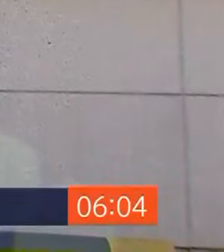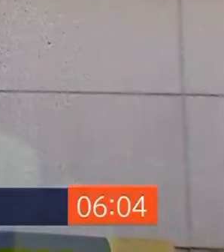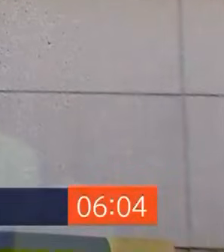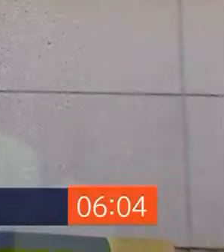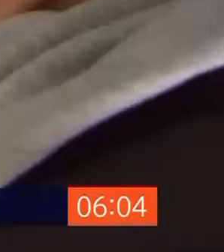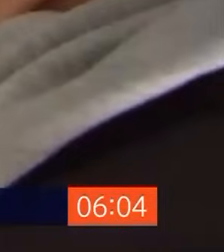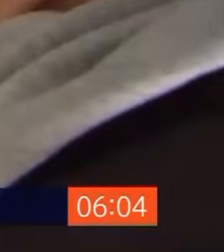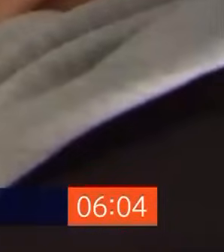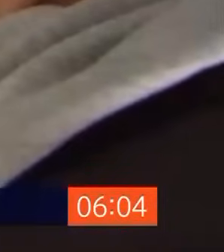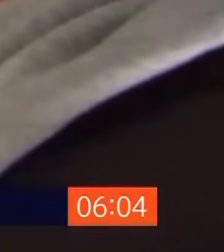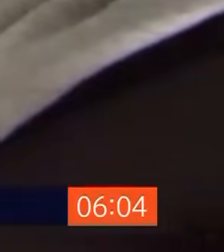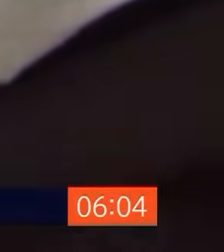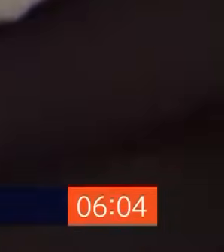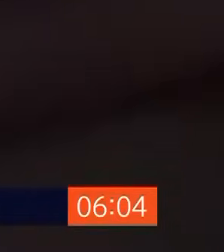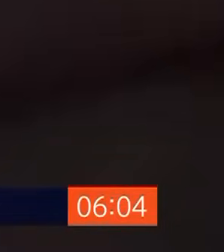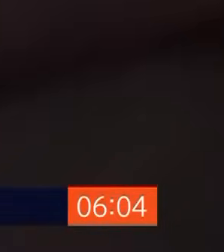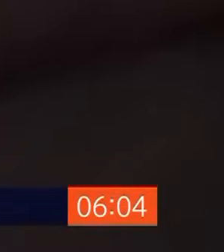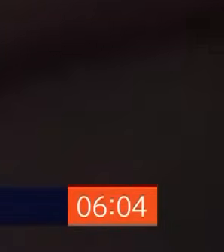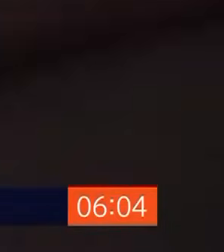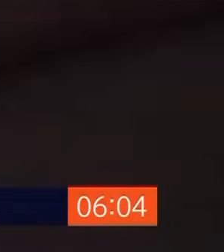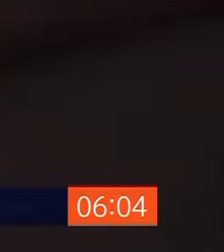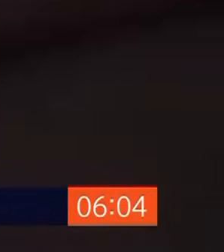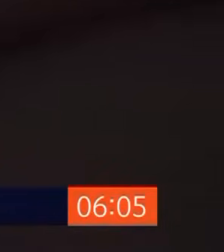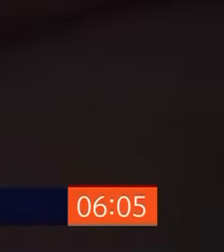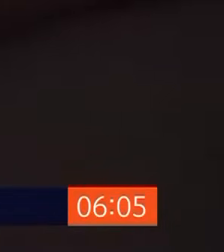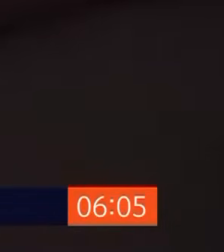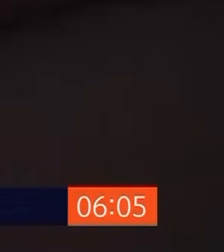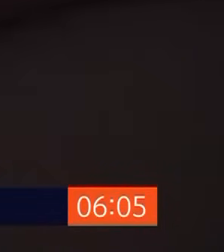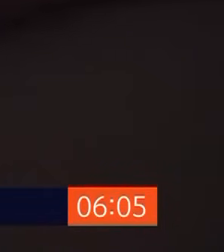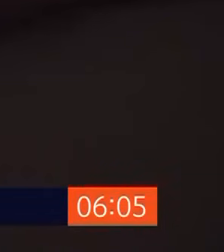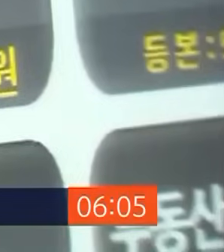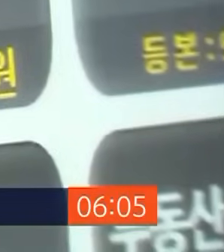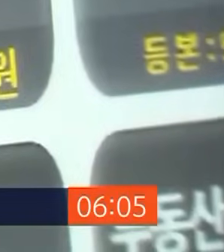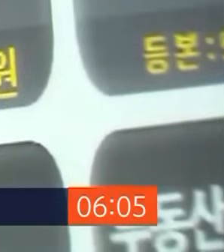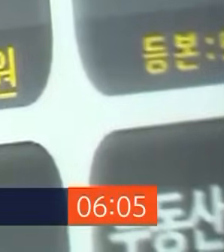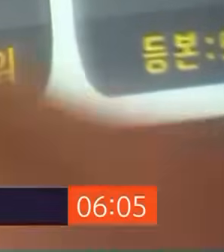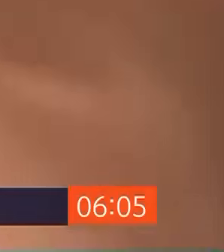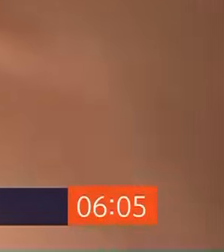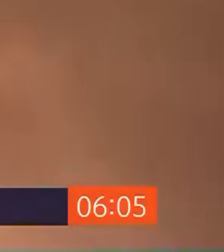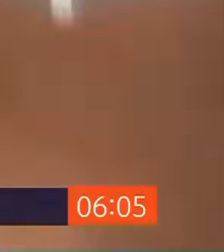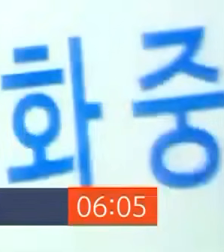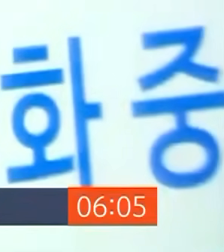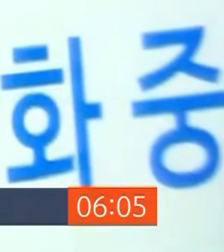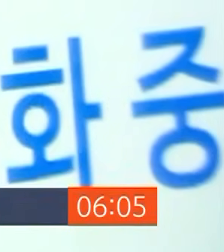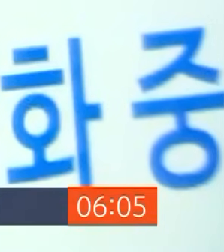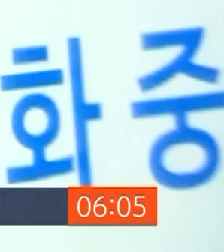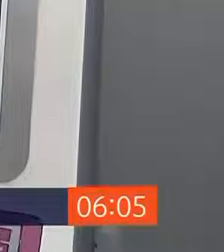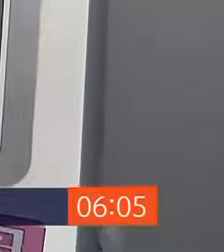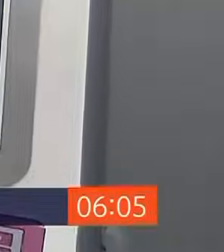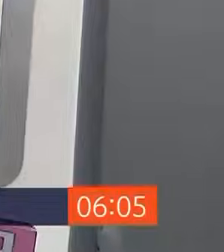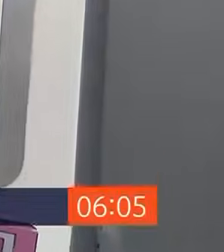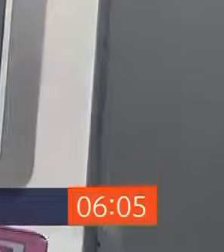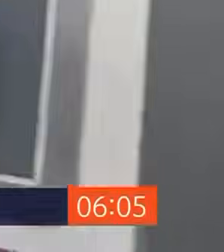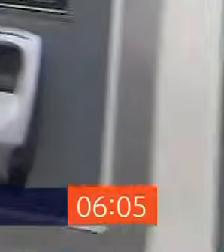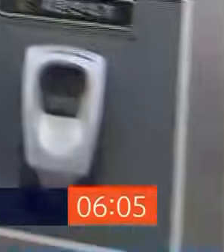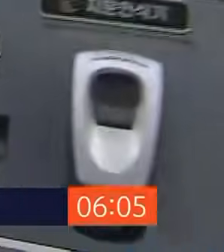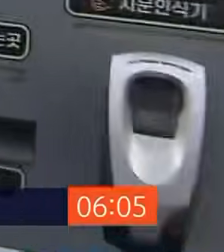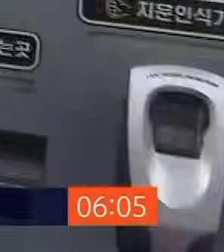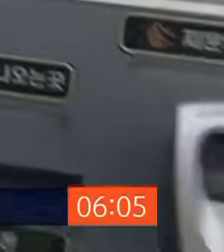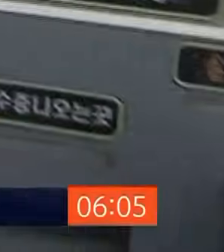원에 이른다며 몸집 불리기보다는 장애를 막을 수 있는 시스템 관리에 힘을 쏟아야 한다고 지적했습니다.